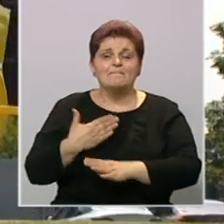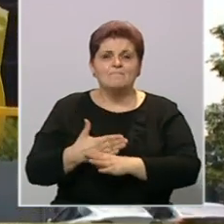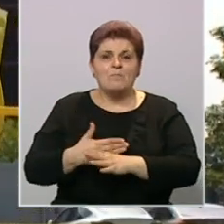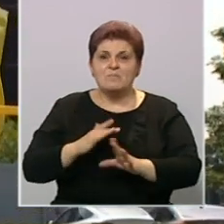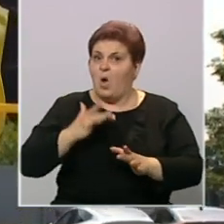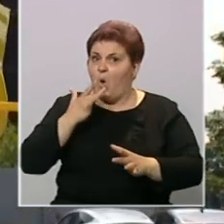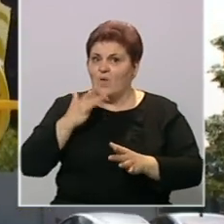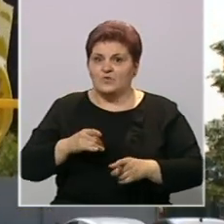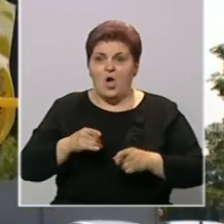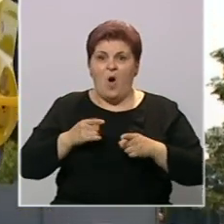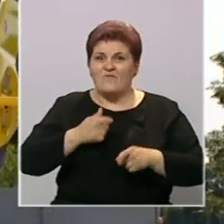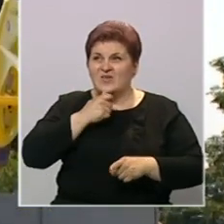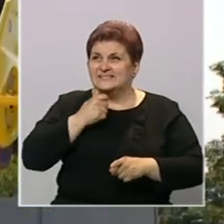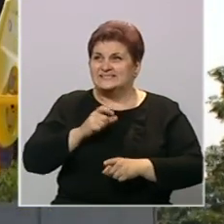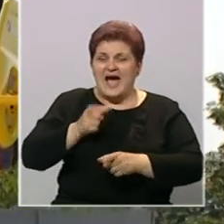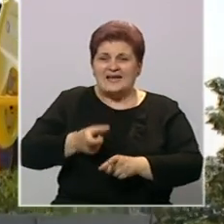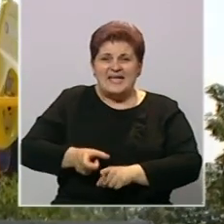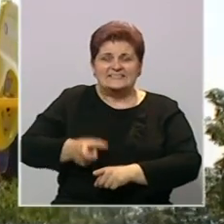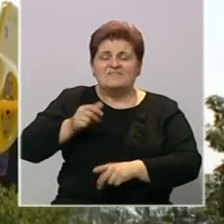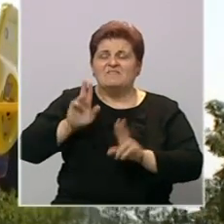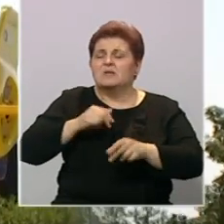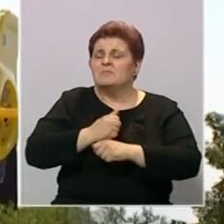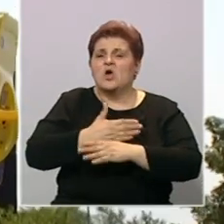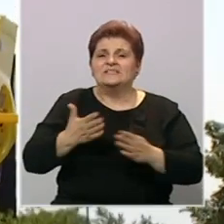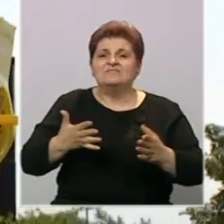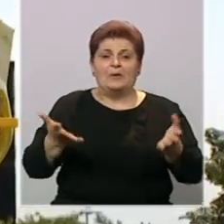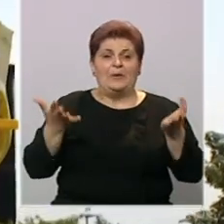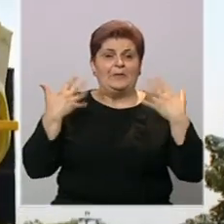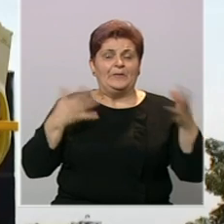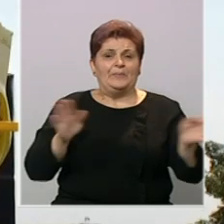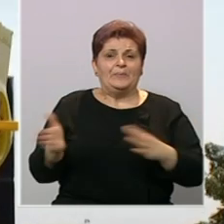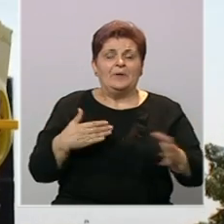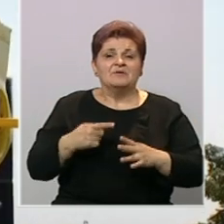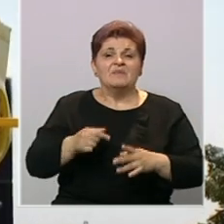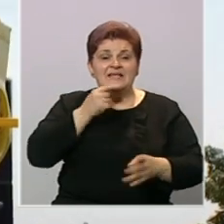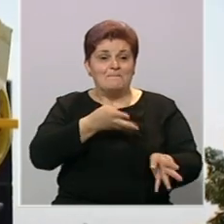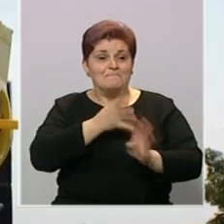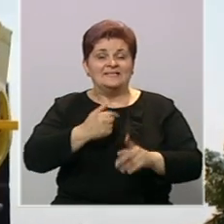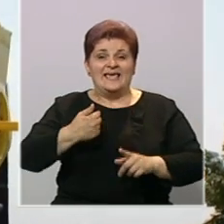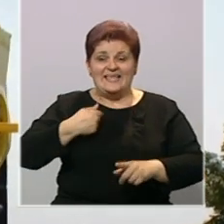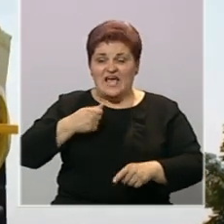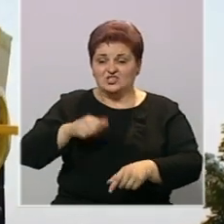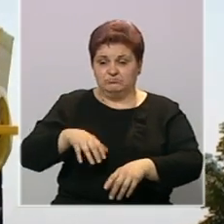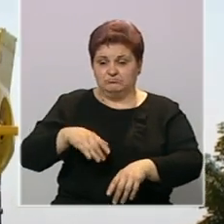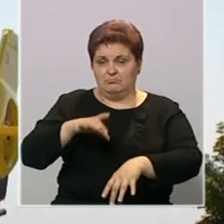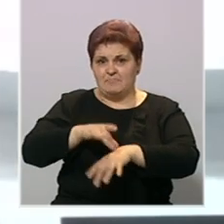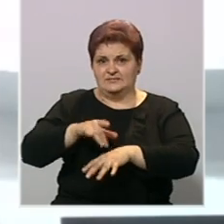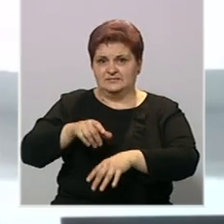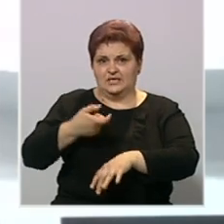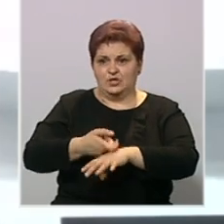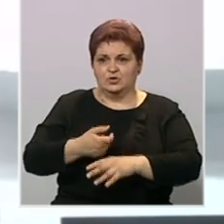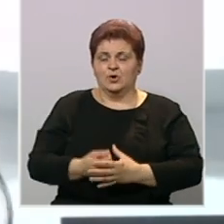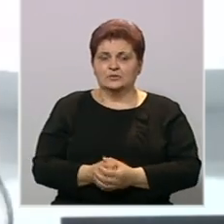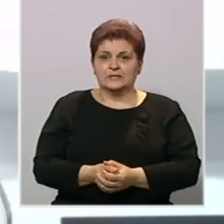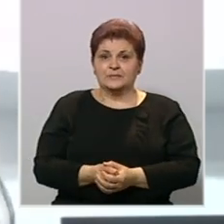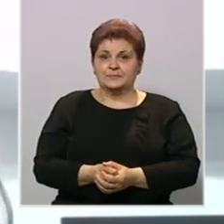vruće. Ovo je stara zgrada i činimo sve što možemo da rashladimo prostorije za pacijente i naše osoblje.